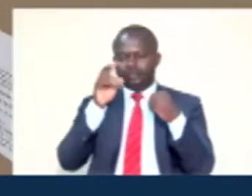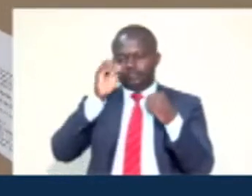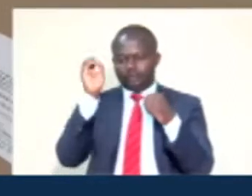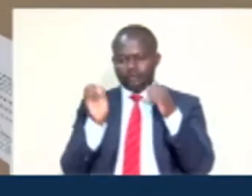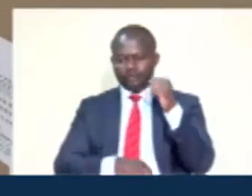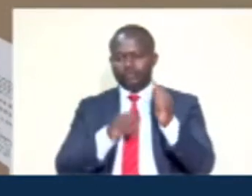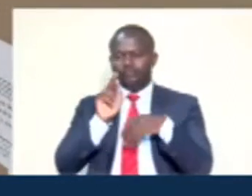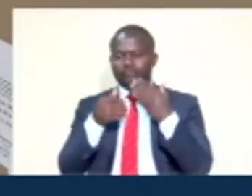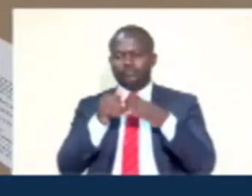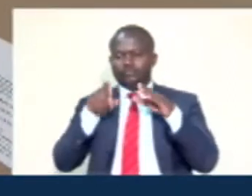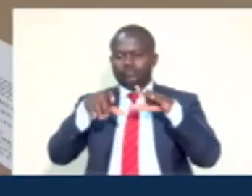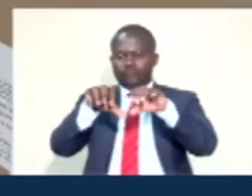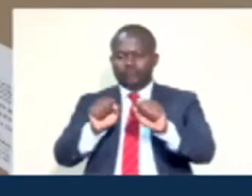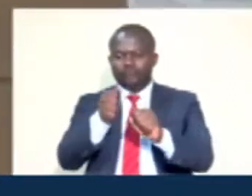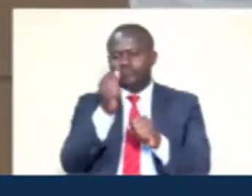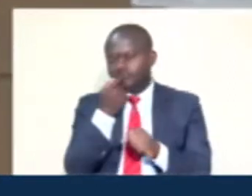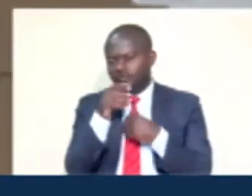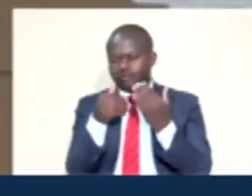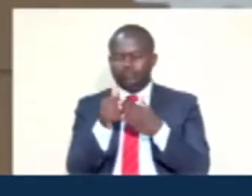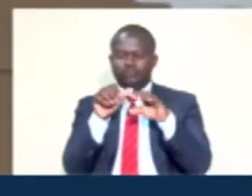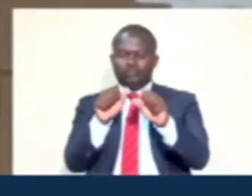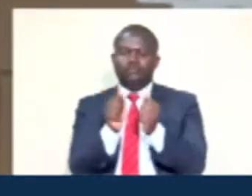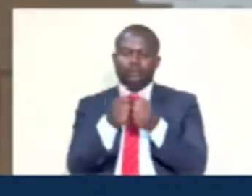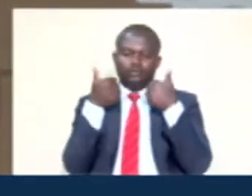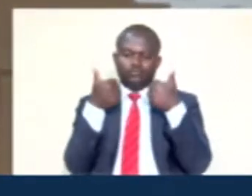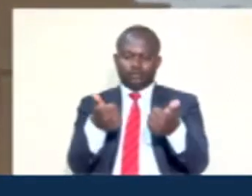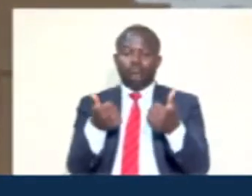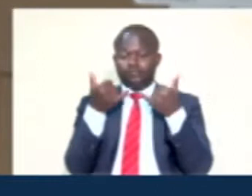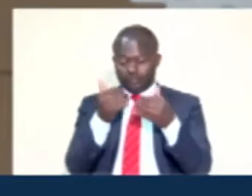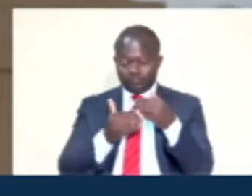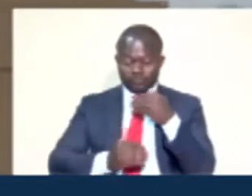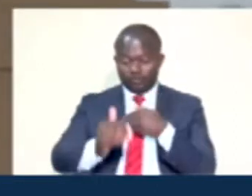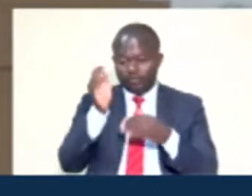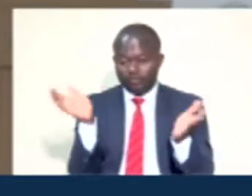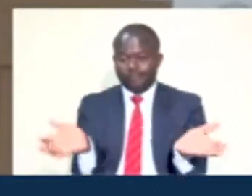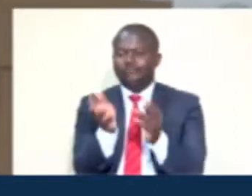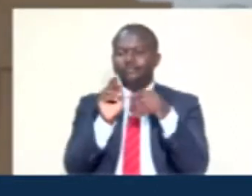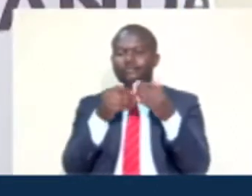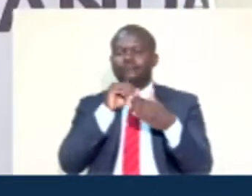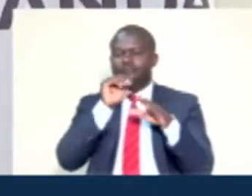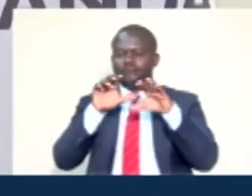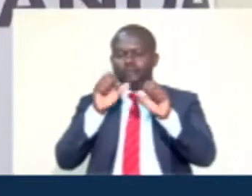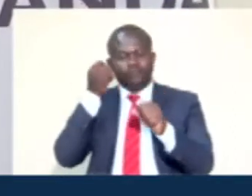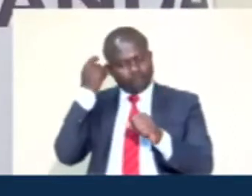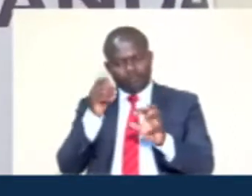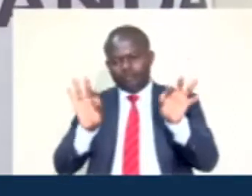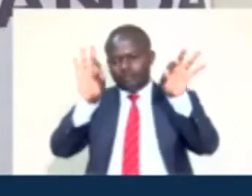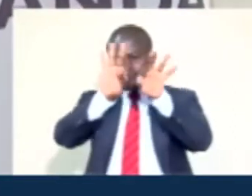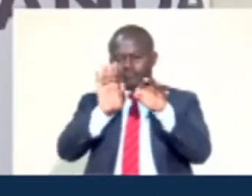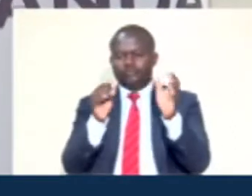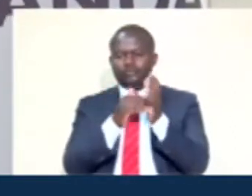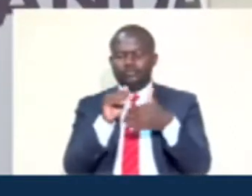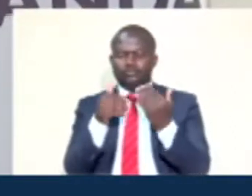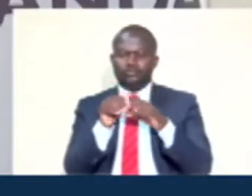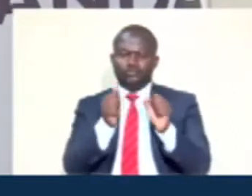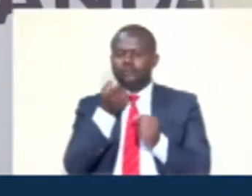97% by'abagomba gufata iyo miti barayifata. Ngo igisigaye ni ugushishikariza abatayifata kumva akamaro no